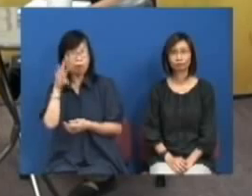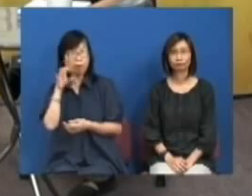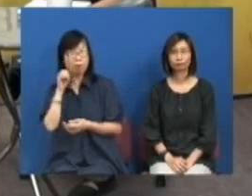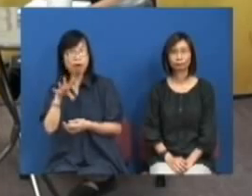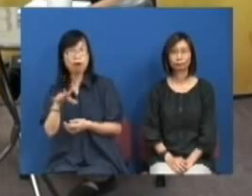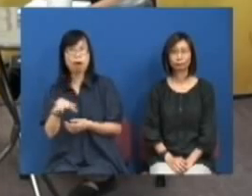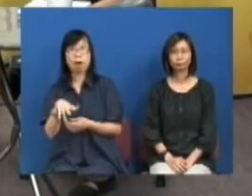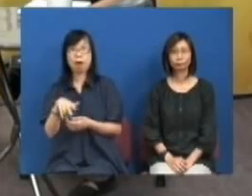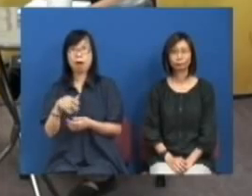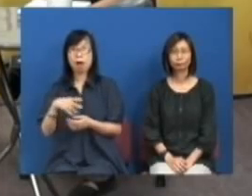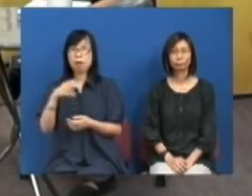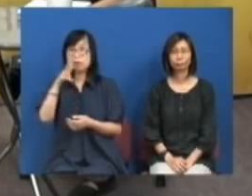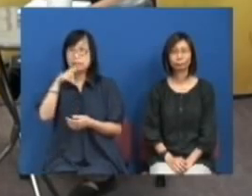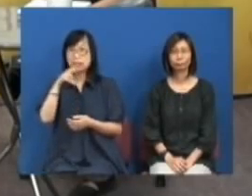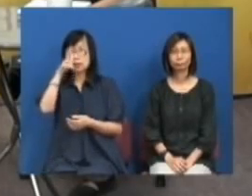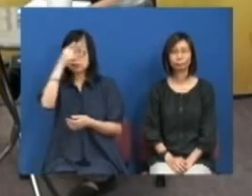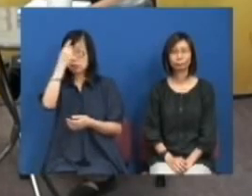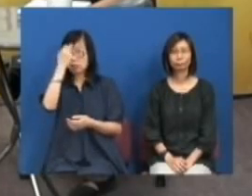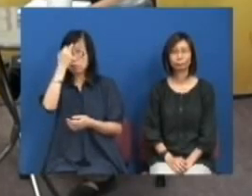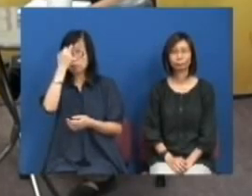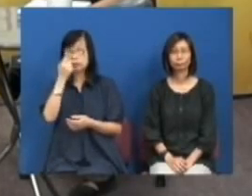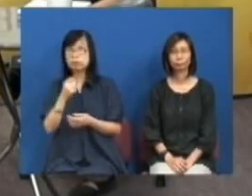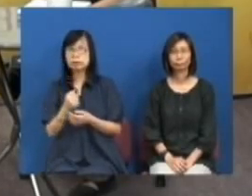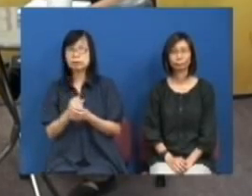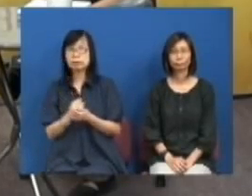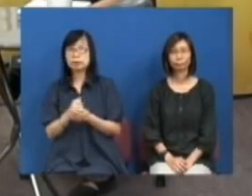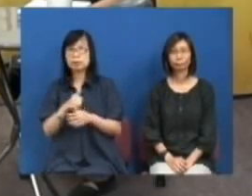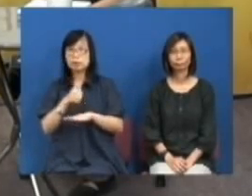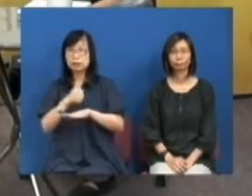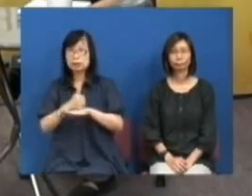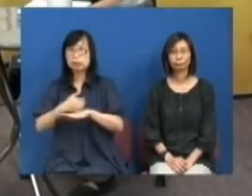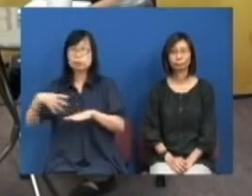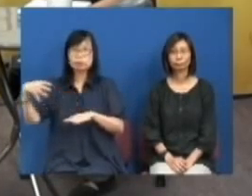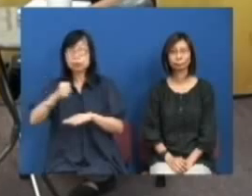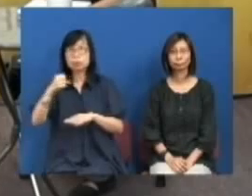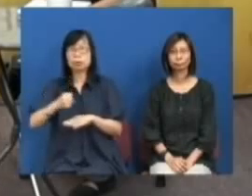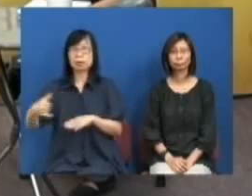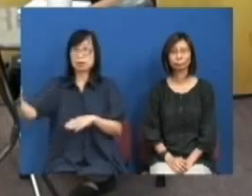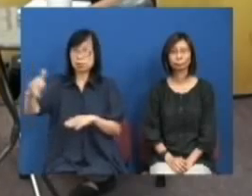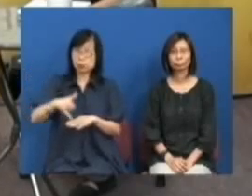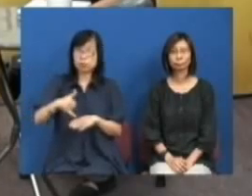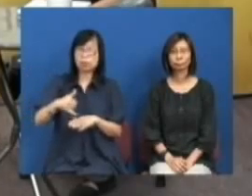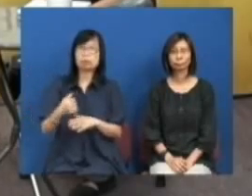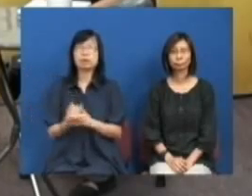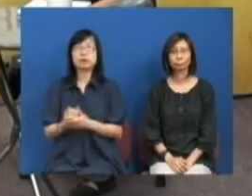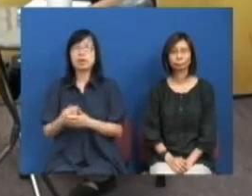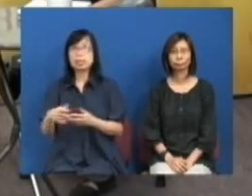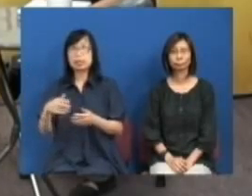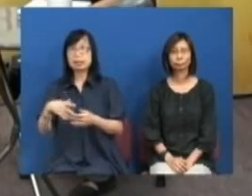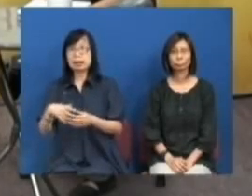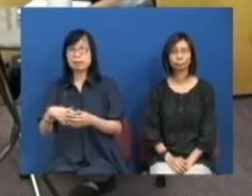黃山素基再出翻嚟係提醒咗我哋。即係一個好似由中共去一力支持嘅緬